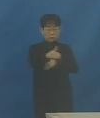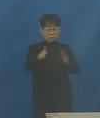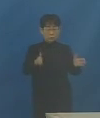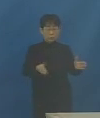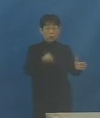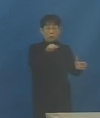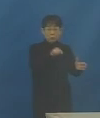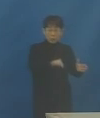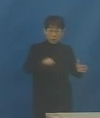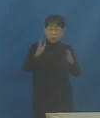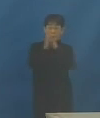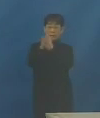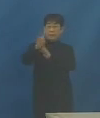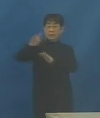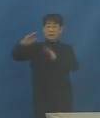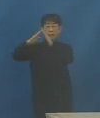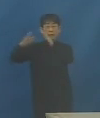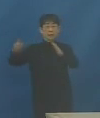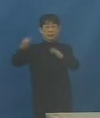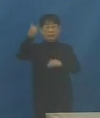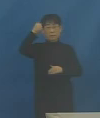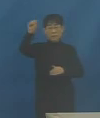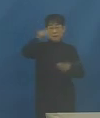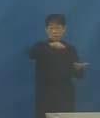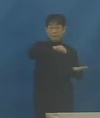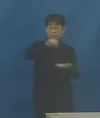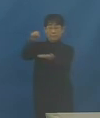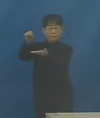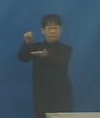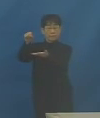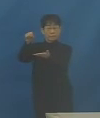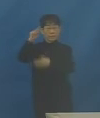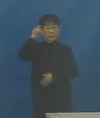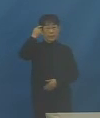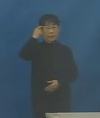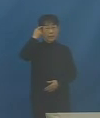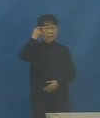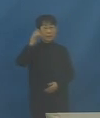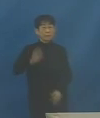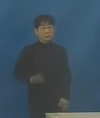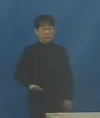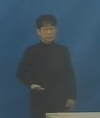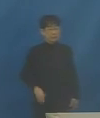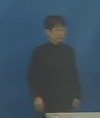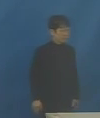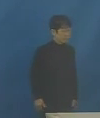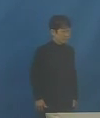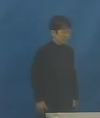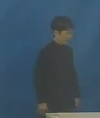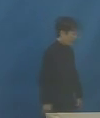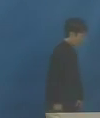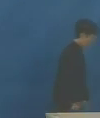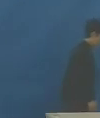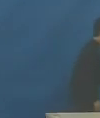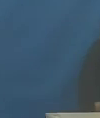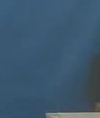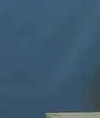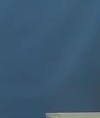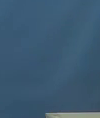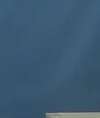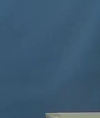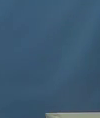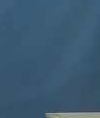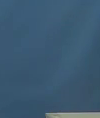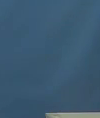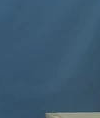の方に提案をさせて頂きたいと考えておりますまあこれにつきましてはあの